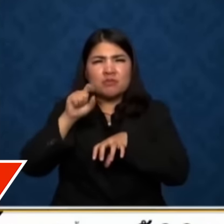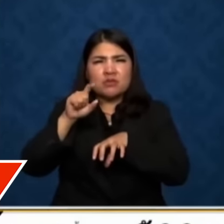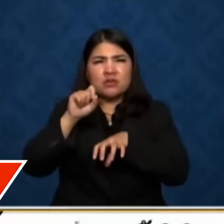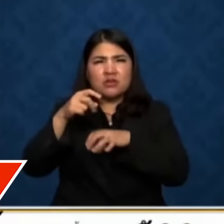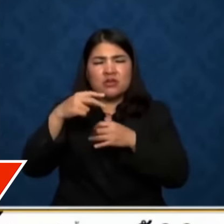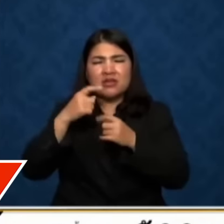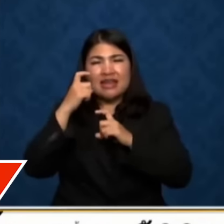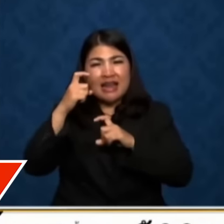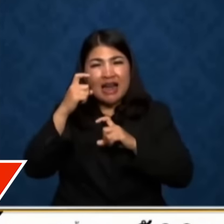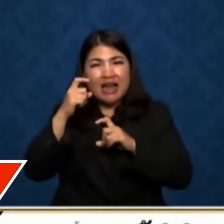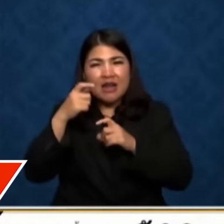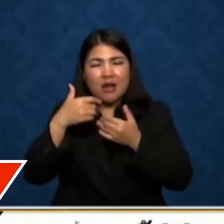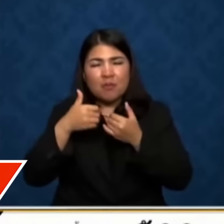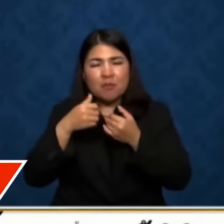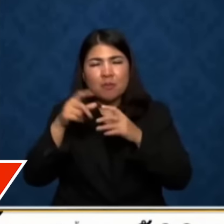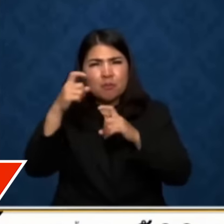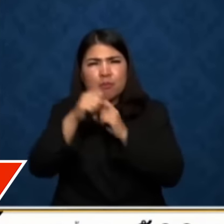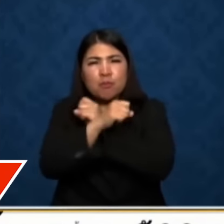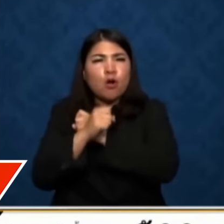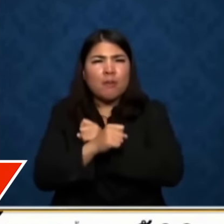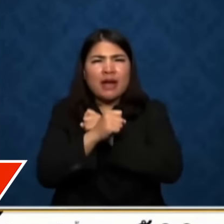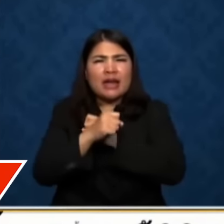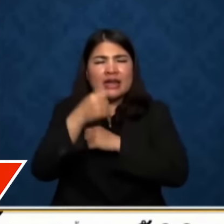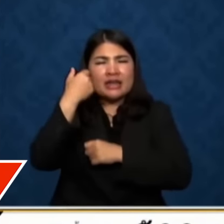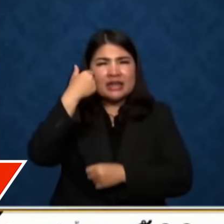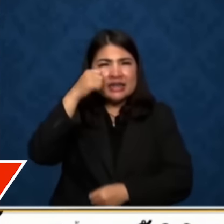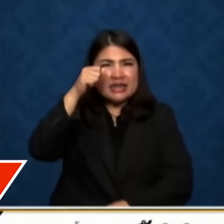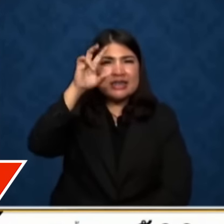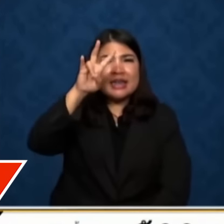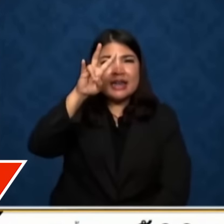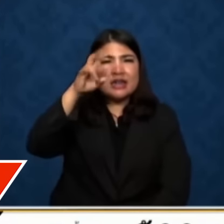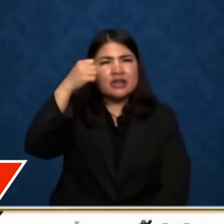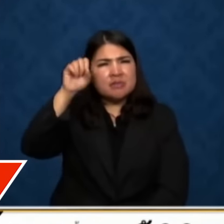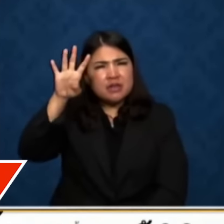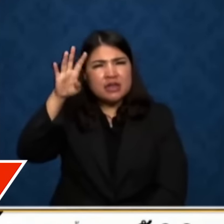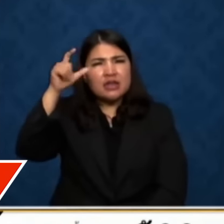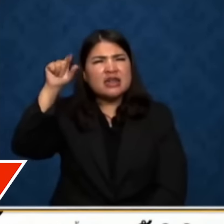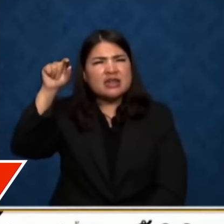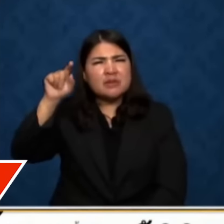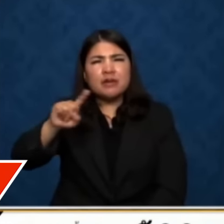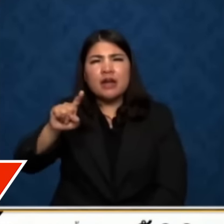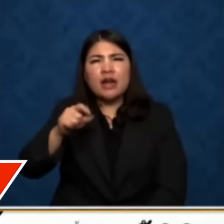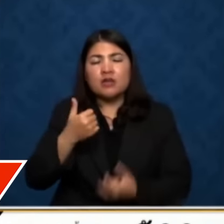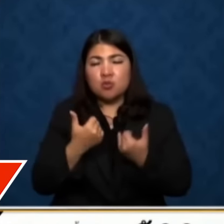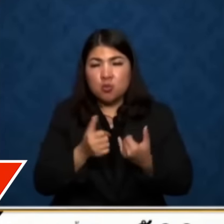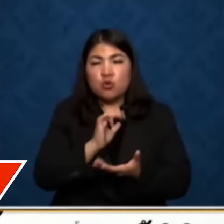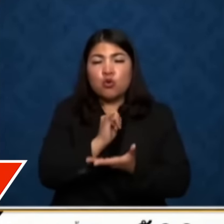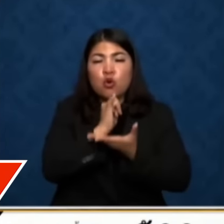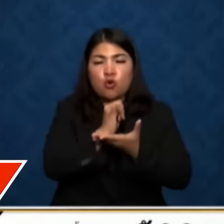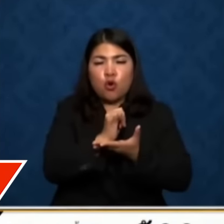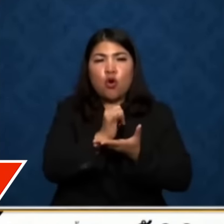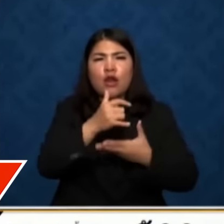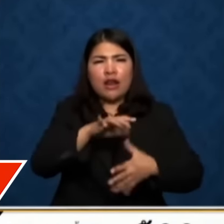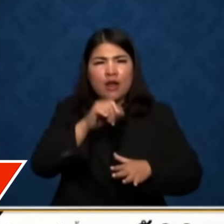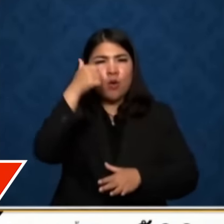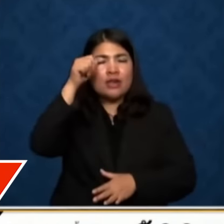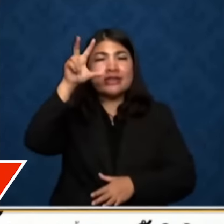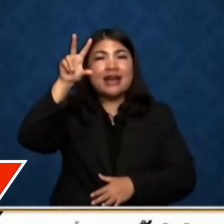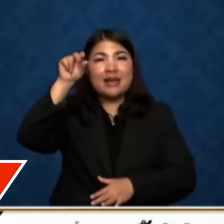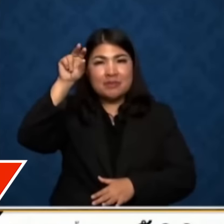7วัน10วัน14วัน20วันแล้วข้อบ่งชี้ในการนอนโรงพยาบาลต่อหลังจากนั้น30